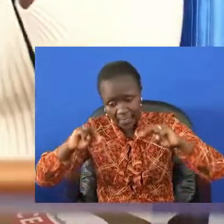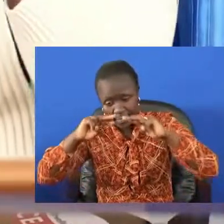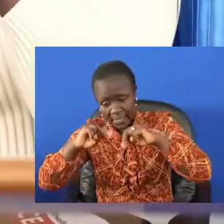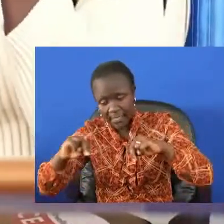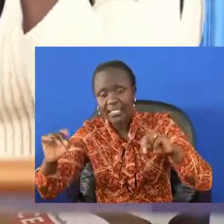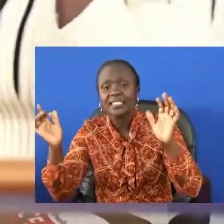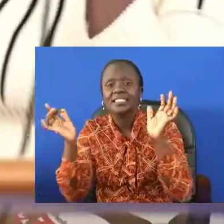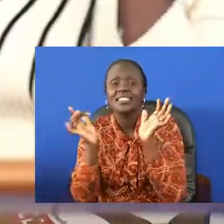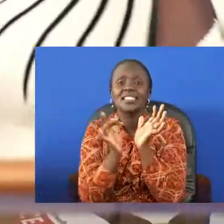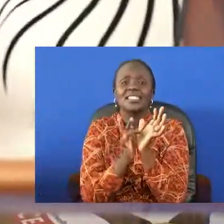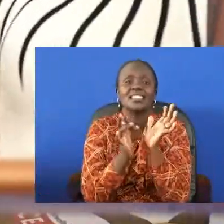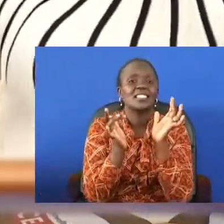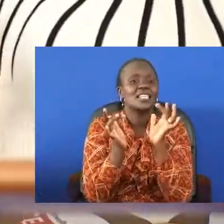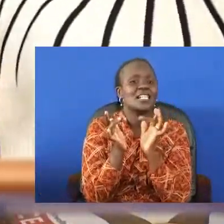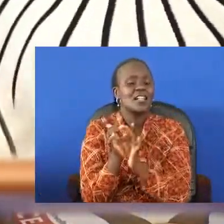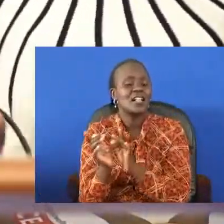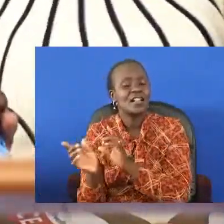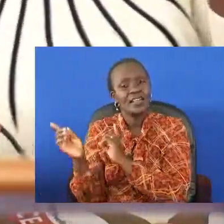mtafute Yesu.